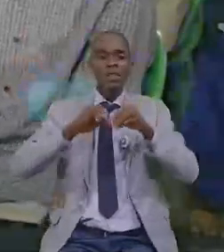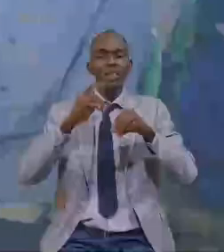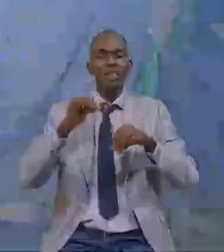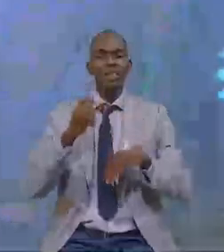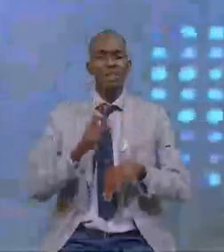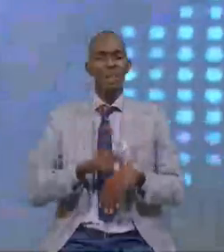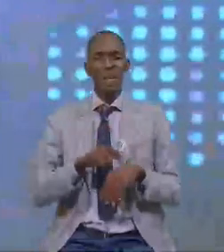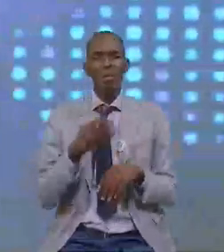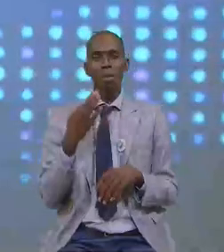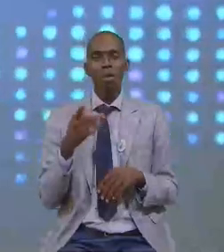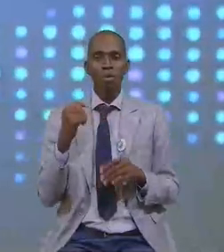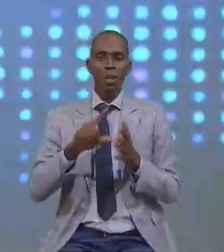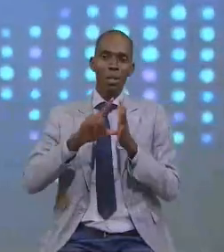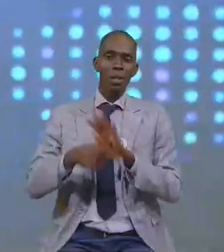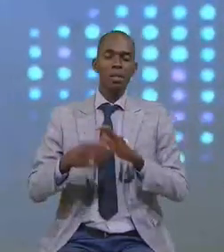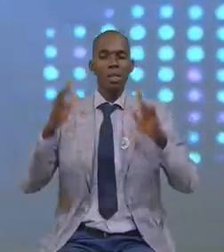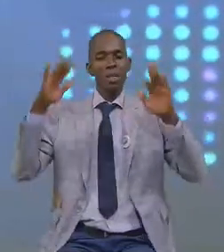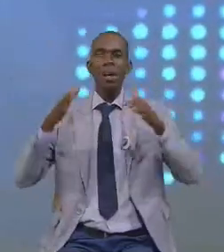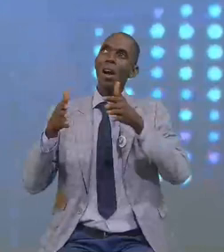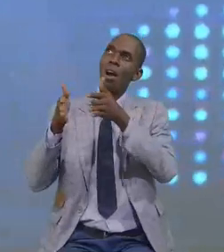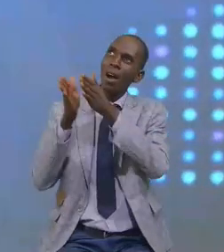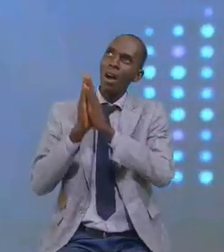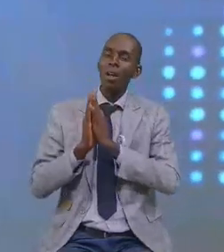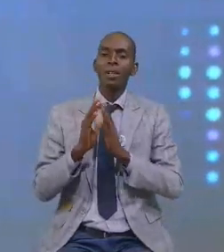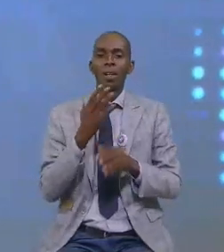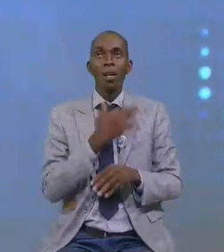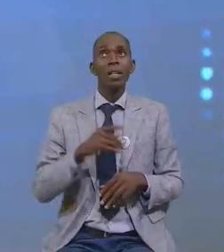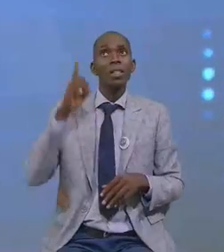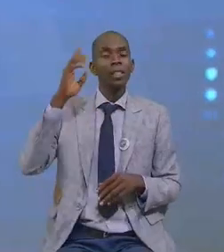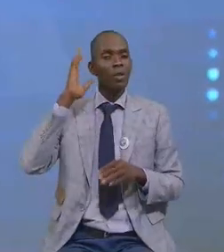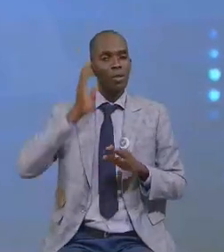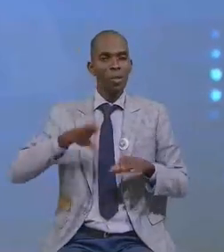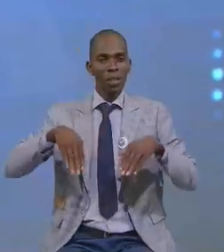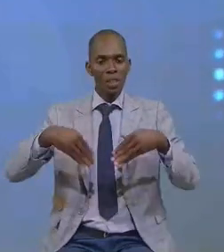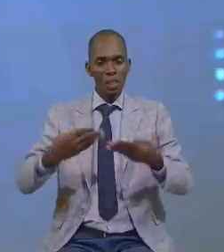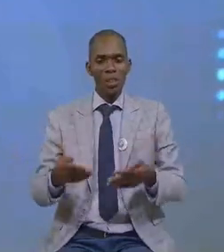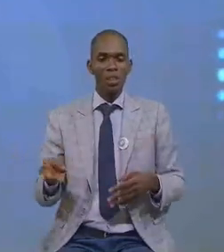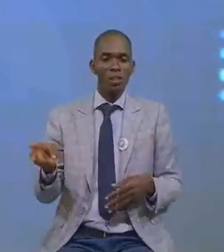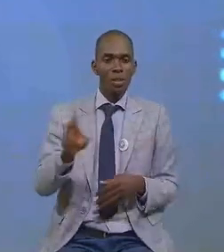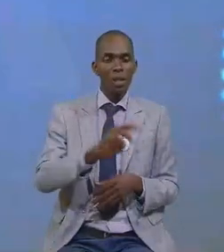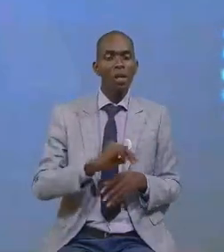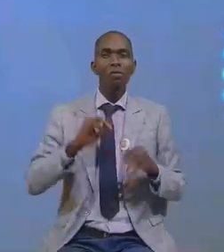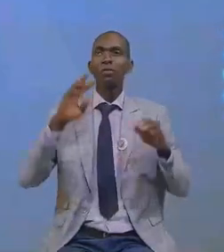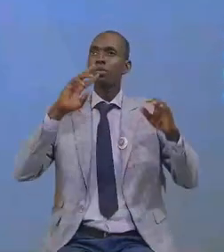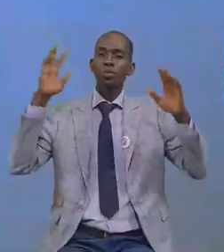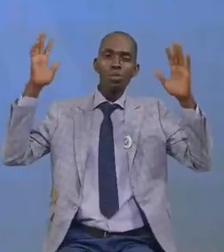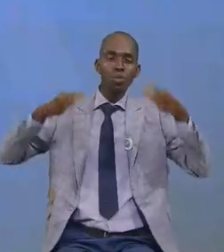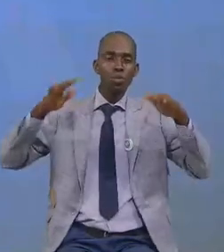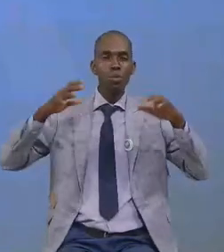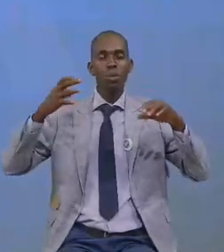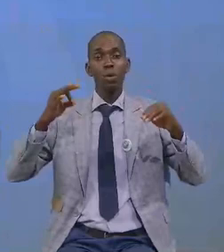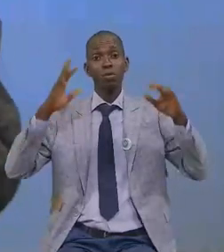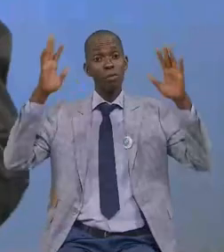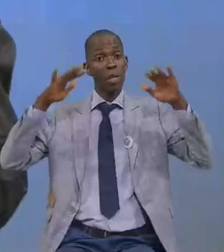La pluie du printemps. Et demandez à l'Éternel la pluie. Alors, il donnera à